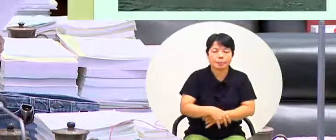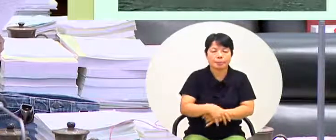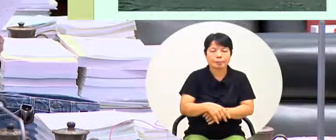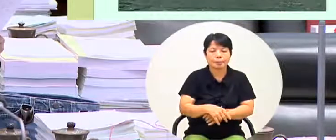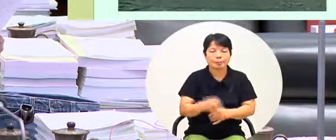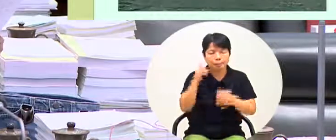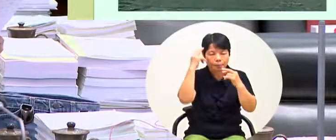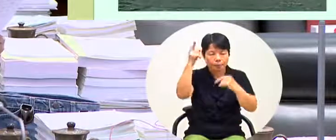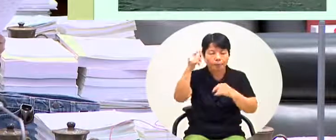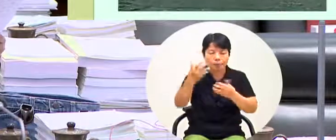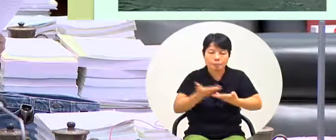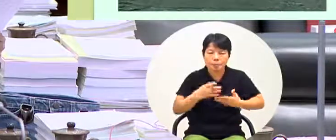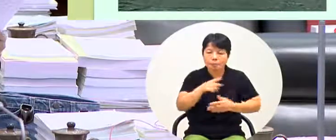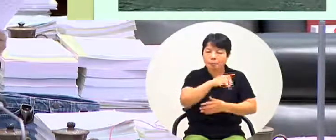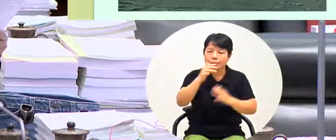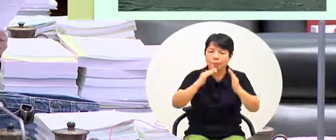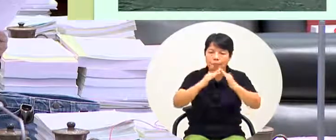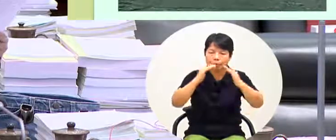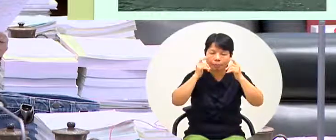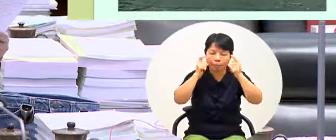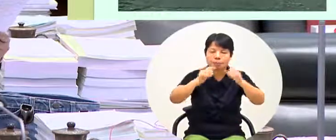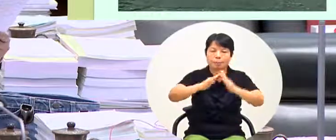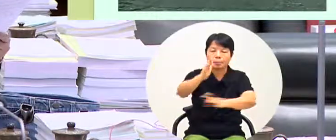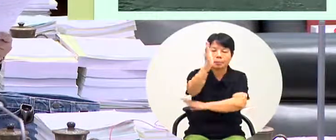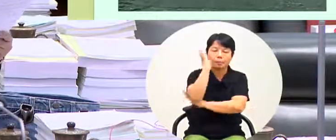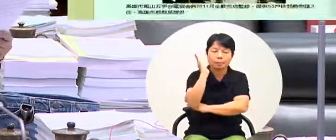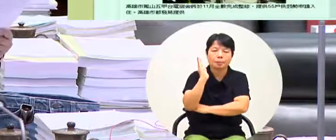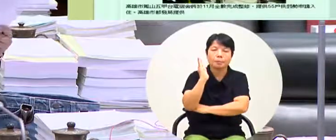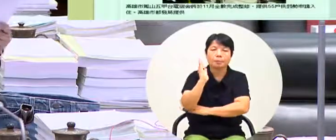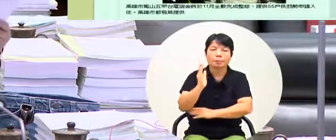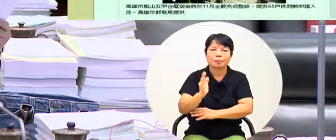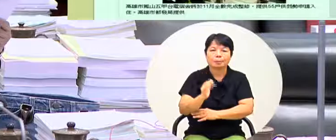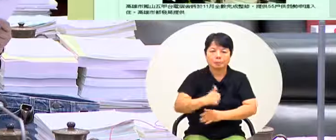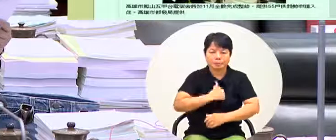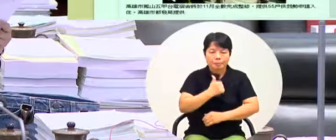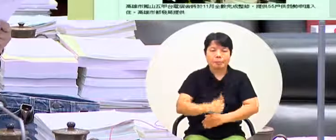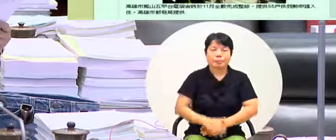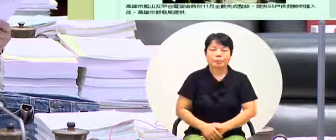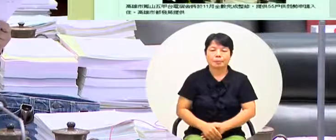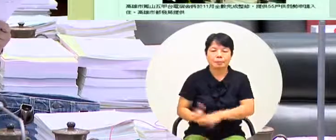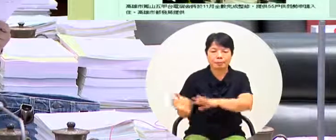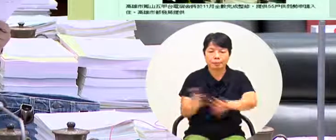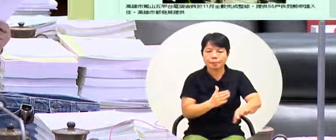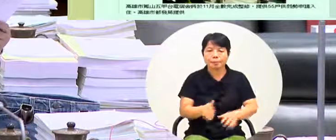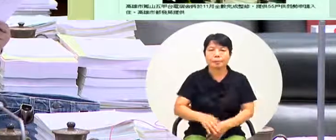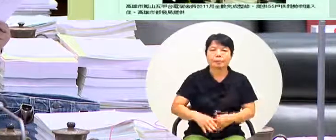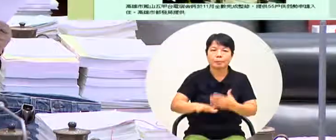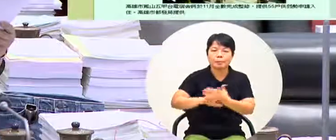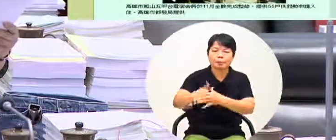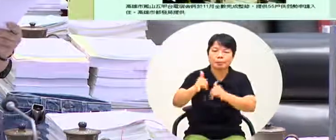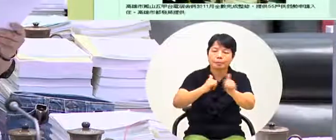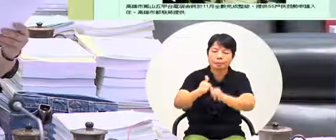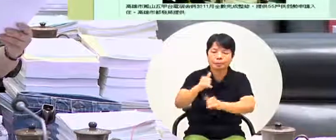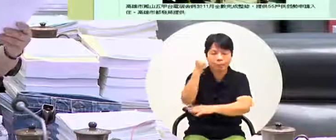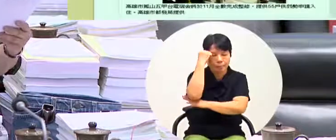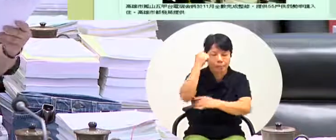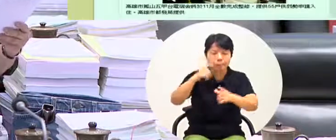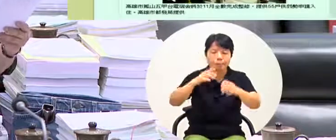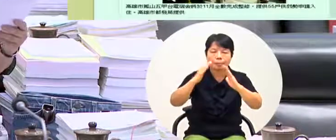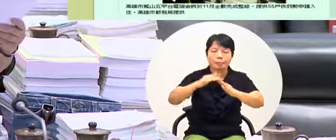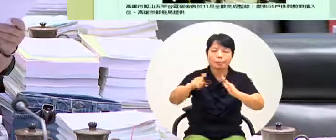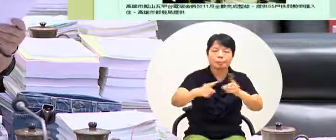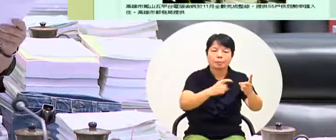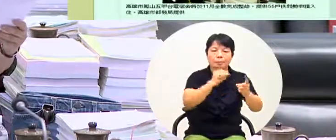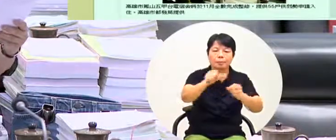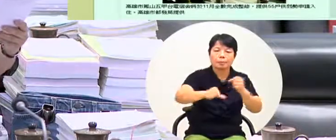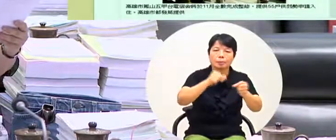呢，我要提到这个社会住宅哈，我们可以在荧幕上哈，可以看到105年度的新闻呐，就特